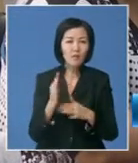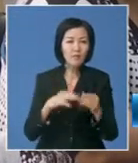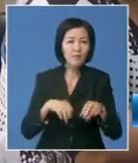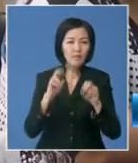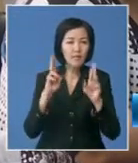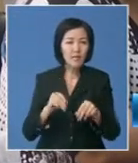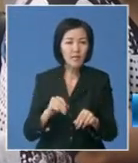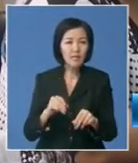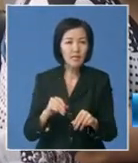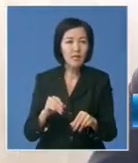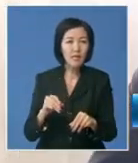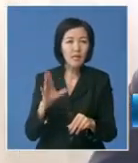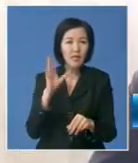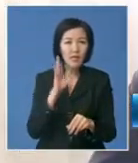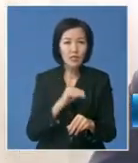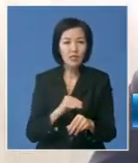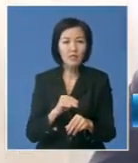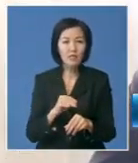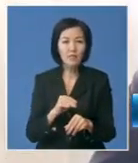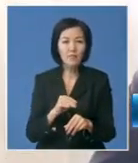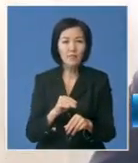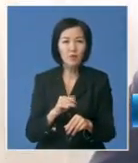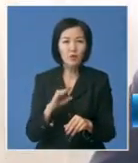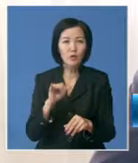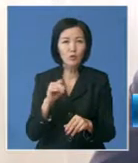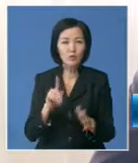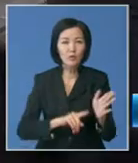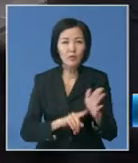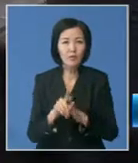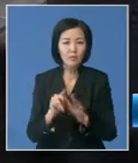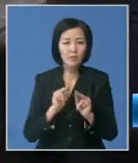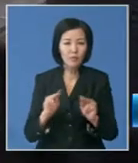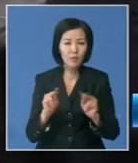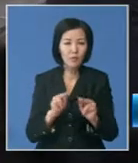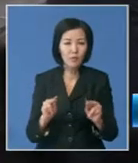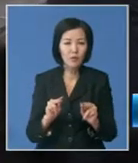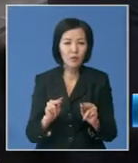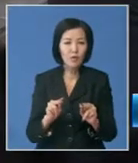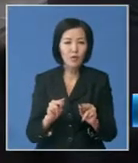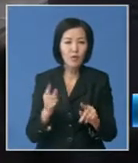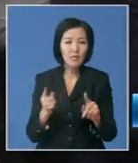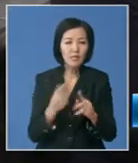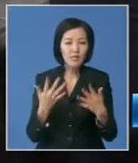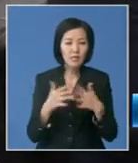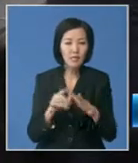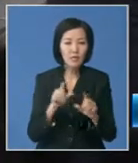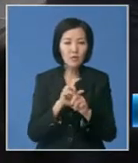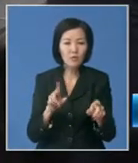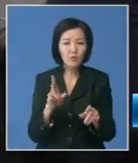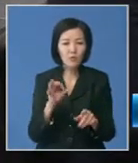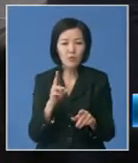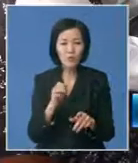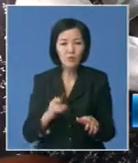качества дорриэн джинсов педагог по образованию начал свою трудовую деятельность учителем одной из сельских школ cook сурского